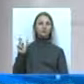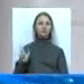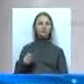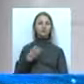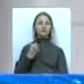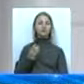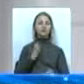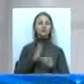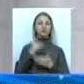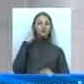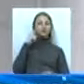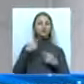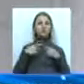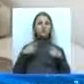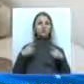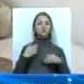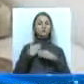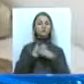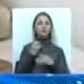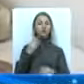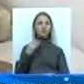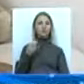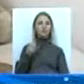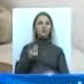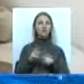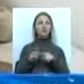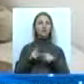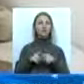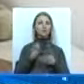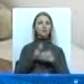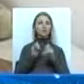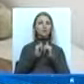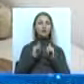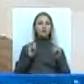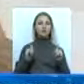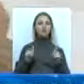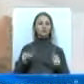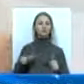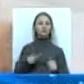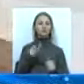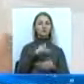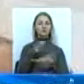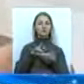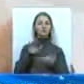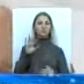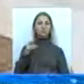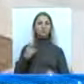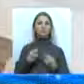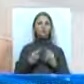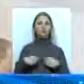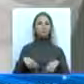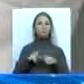қайырымдық шараларын өткізуге бастамашы болып келеді. Ғылымды дамытуға қосқан үлесі үшін Қазақстан Республикасы жас ғалымдарының мемлекеттік сыйлығына